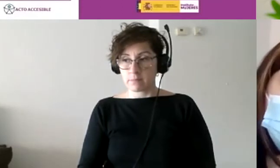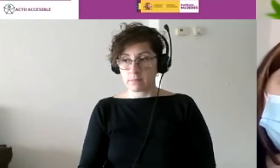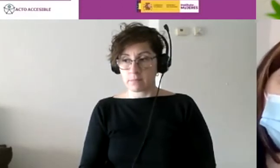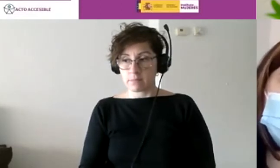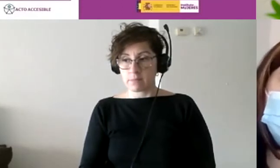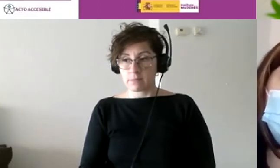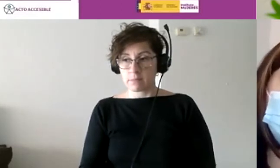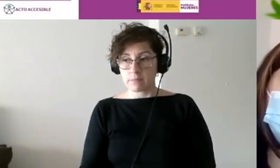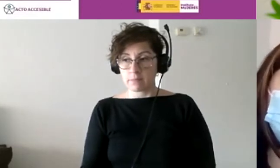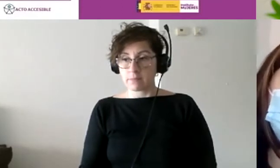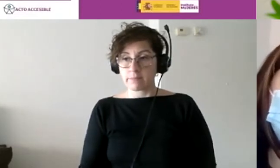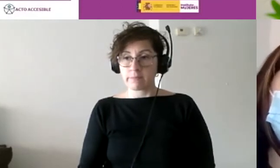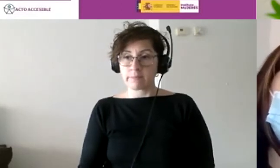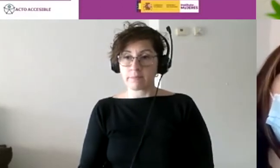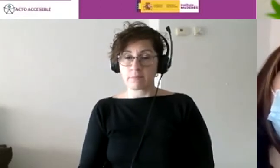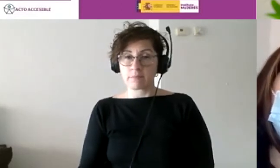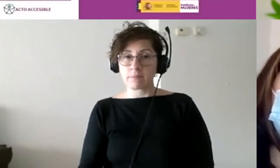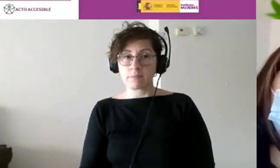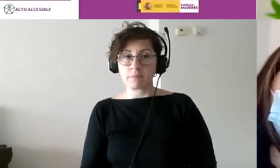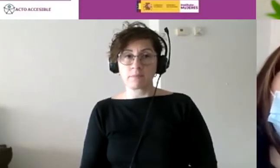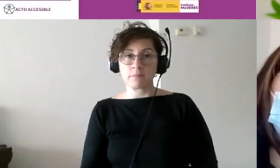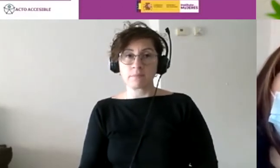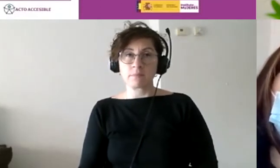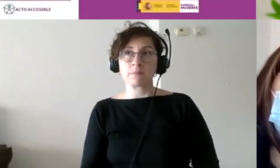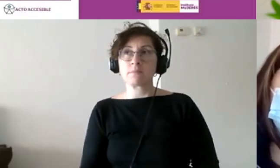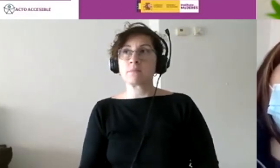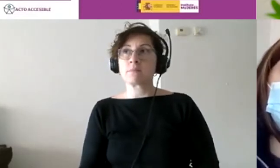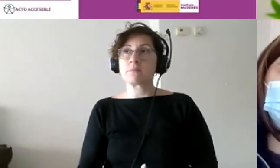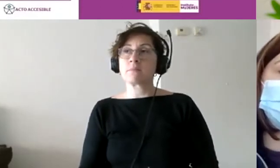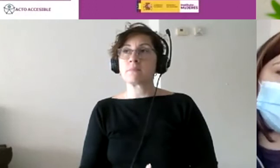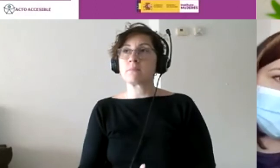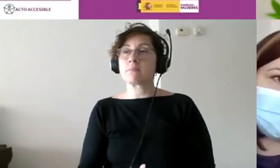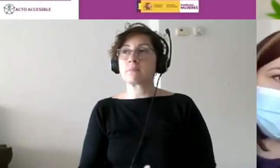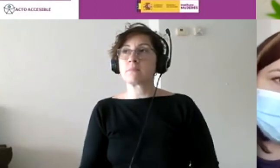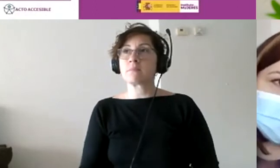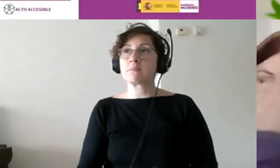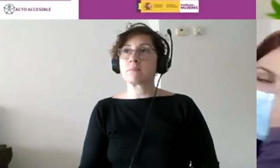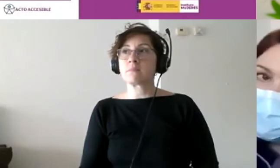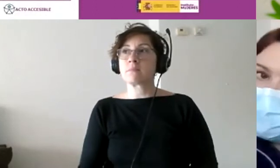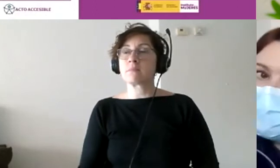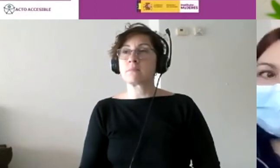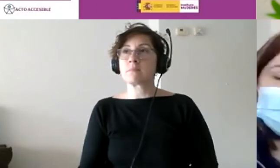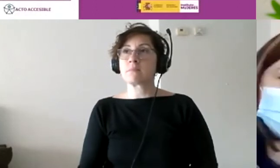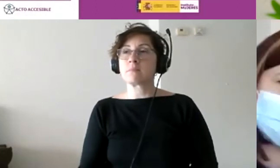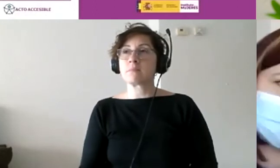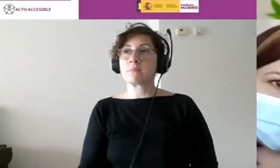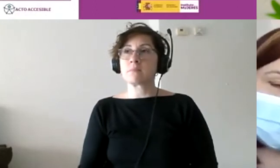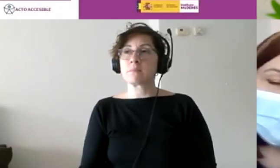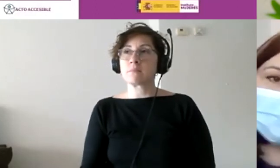в дуже складній ситуації фізично. And it's another great need for women with disabilities when they